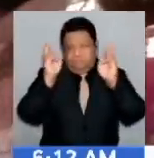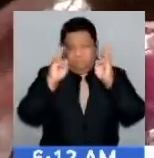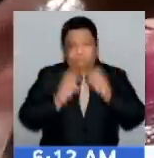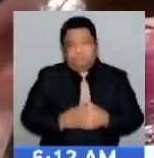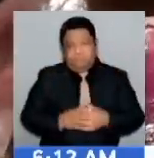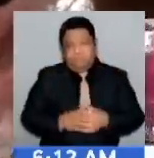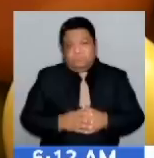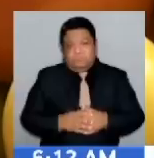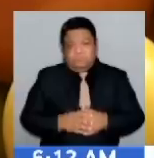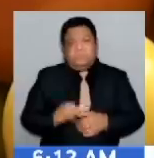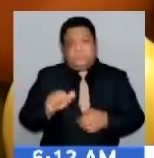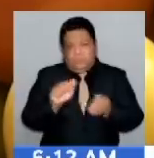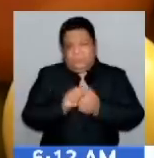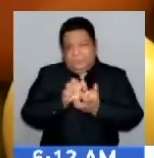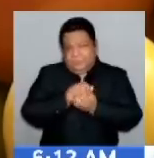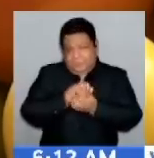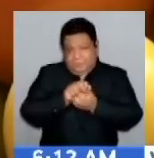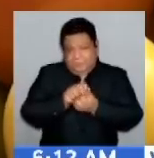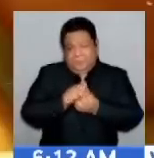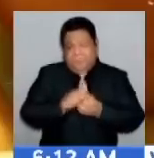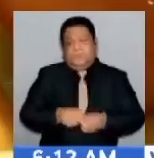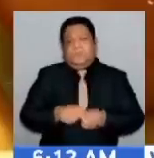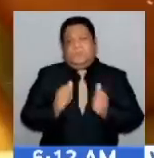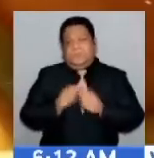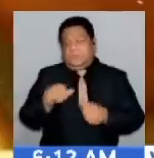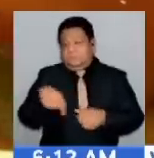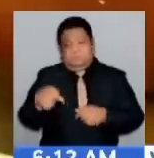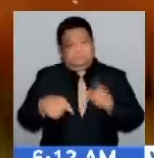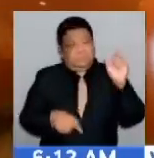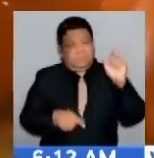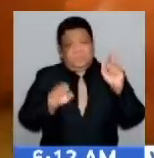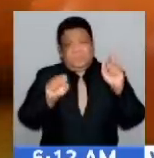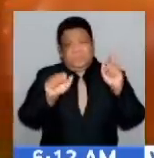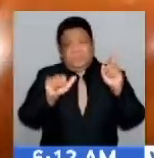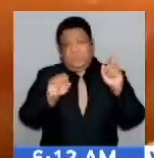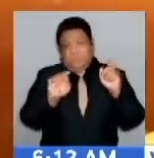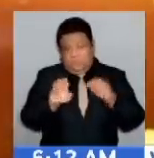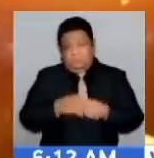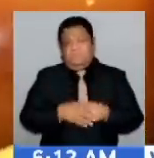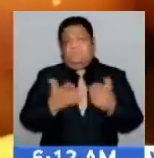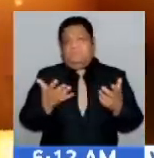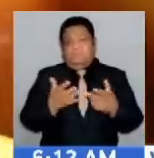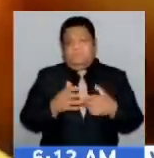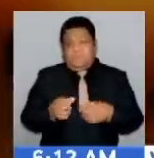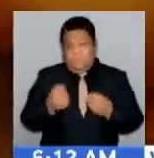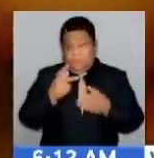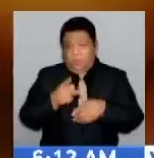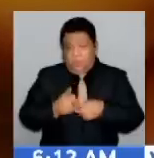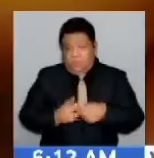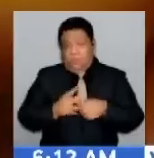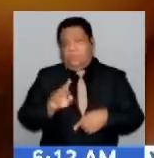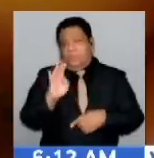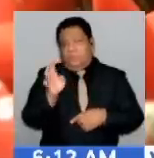gagataan. Gagataan. Ito ay sayote. Sayote po. Magkano ang kilo niyan? 40. 40, ayan. Sayote ito. Sayote rin sayote po. Sayote pa rin. Yun ay